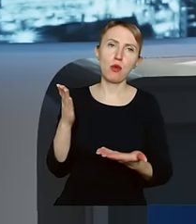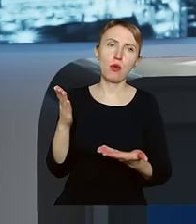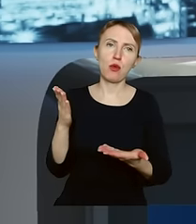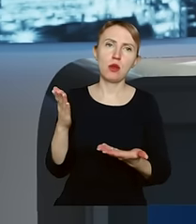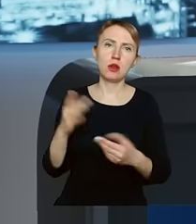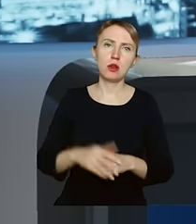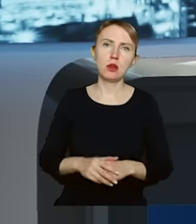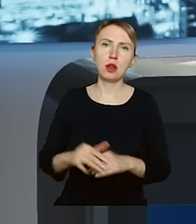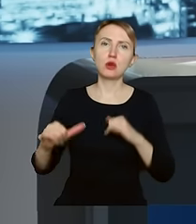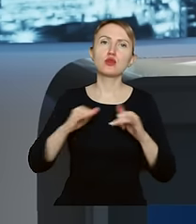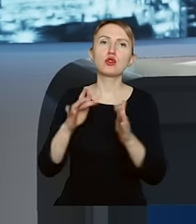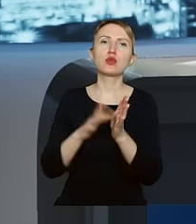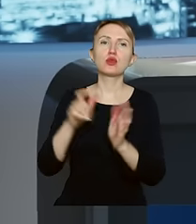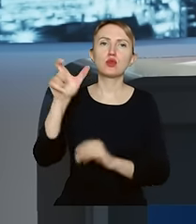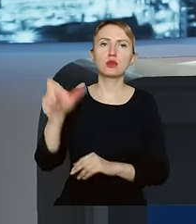rząd Tuska, tak?